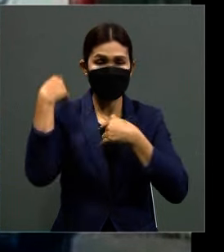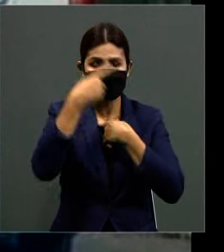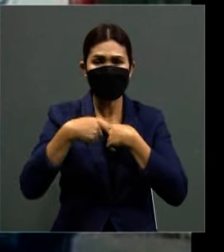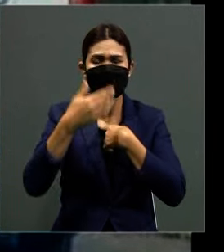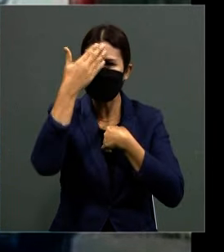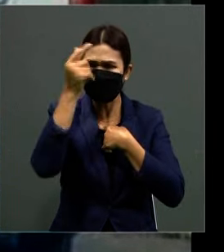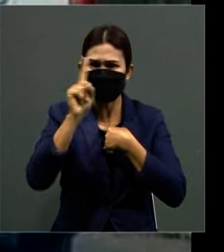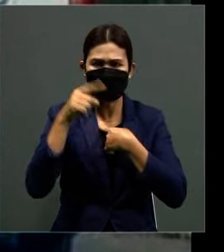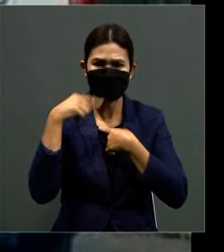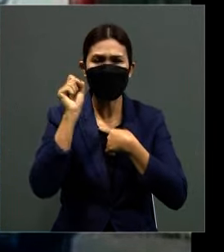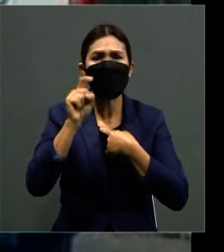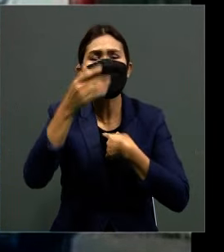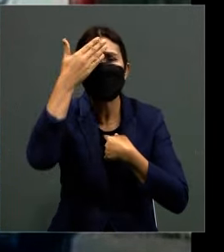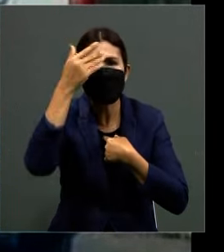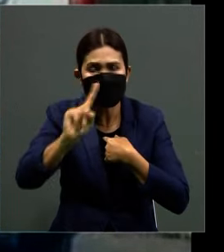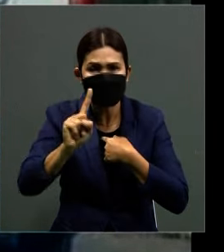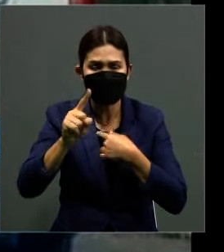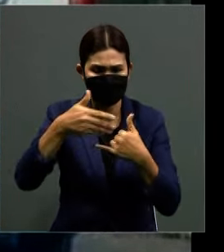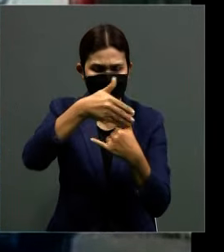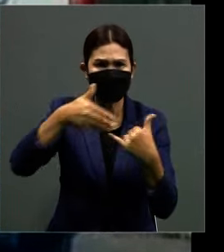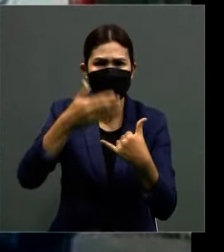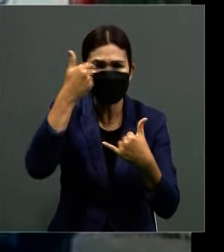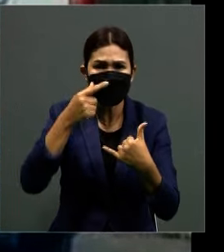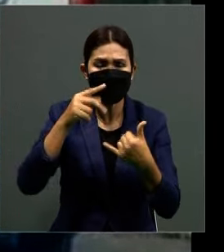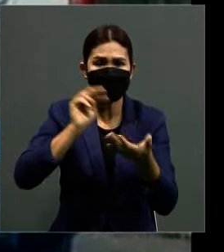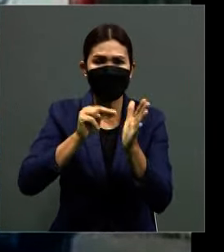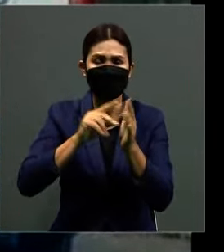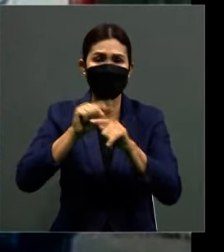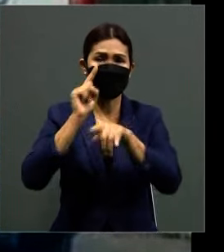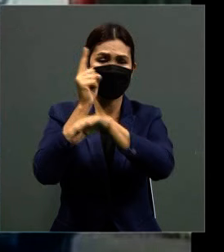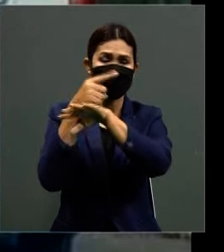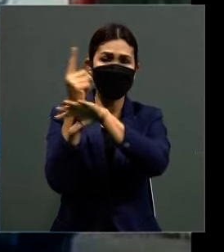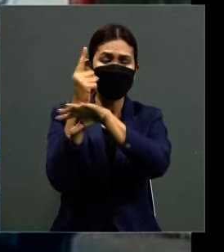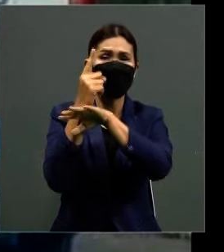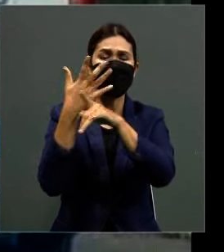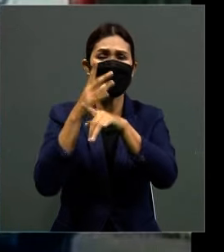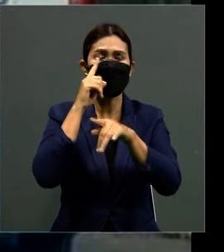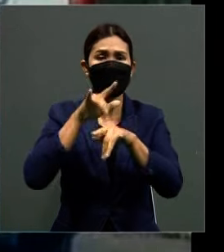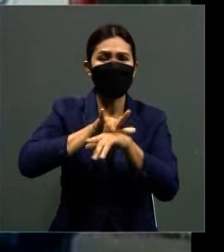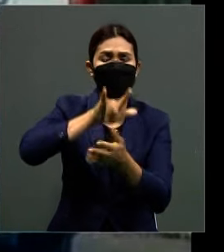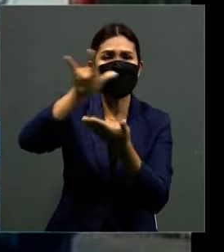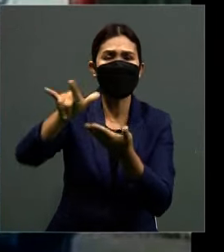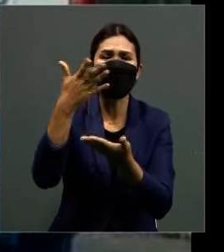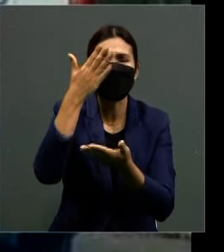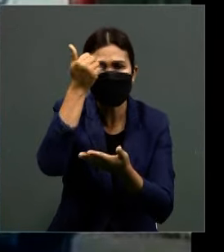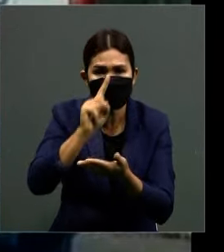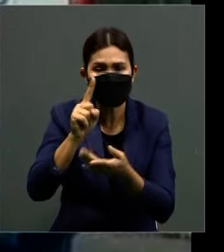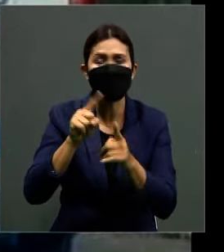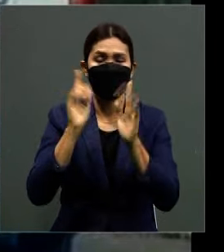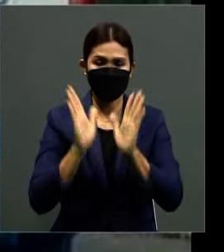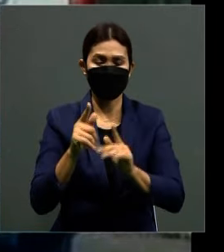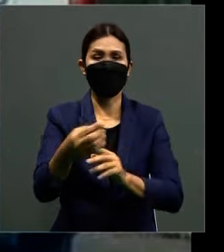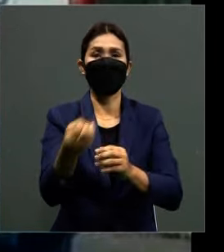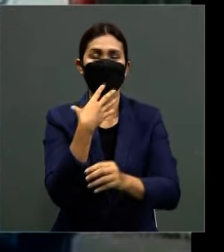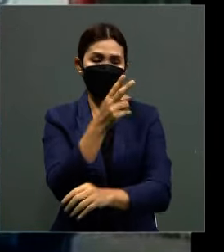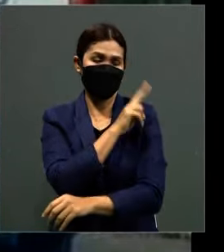ทำไมเร่งด่วนแบบนี้ผ่าตัดแบบนี้ทำไมไม่เอาส่งขึ้นเครื่องบินอากาศยานก็มีคำตอบจากเจ้าหน้าที่และวงการ